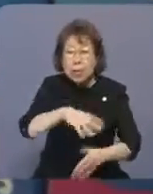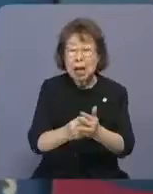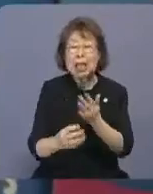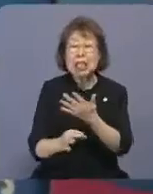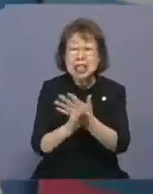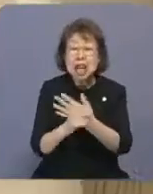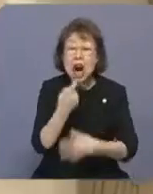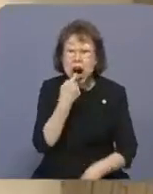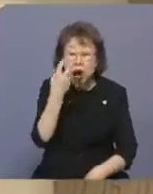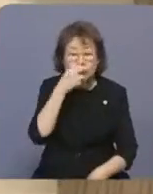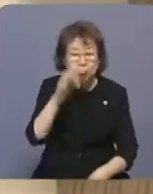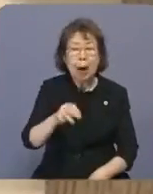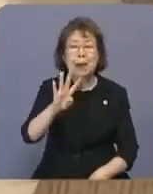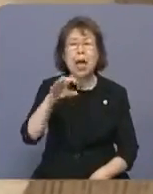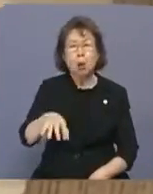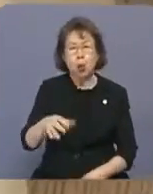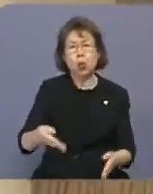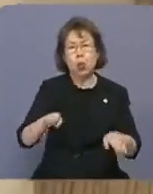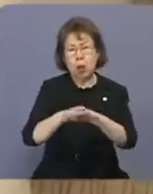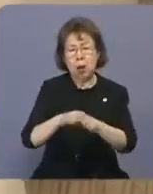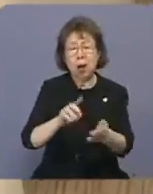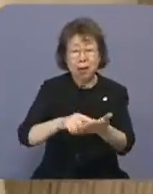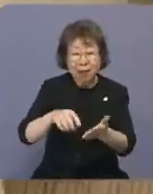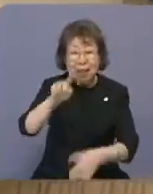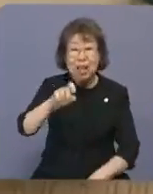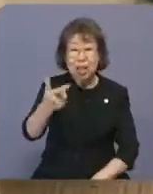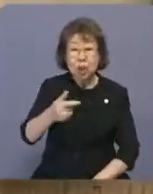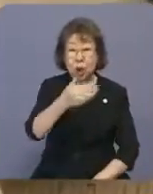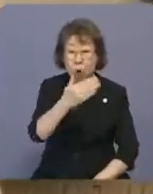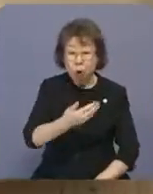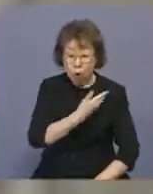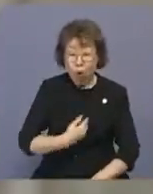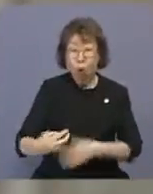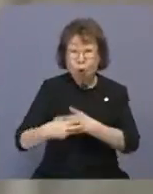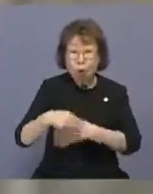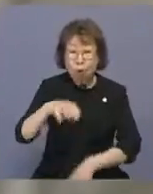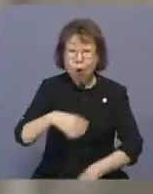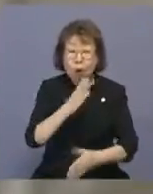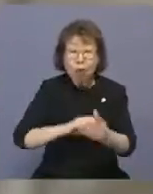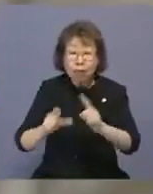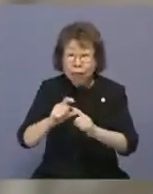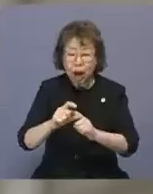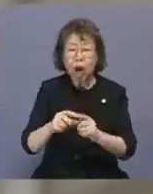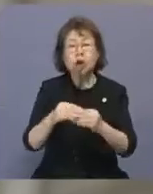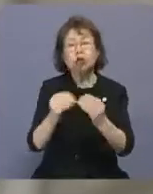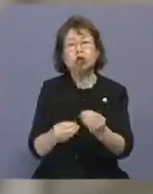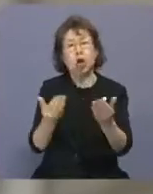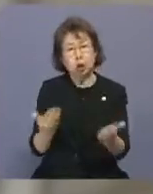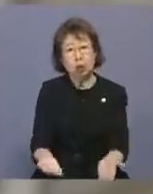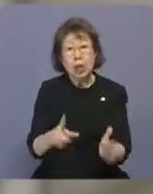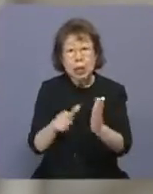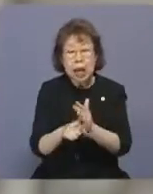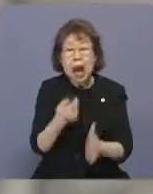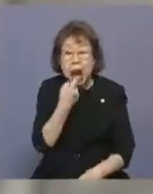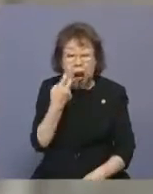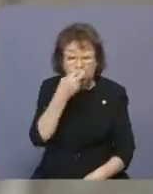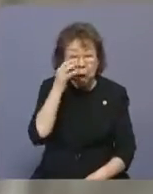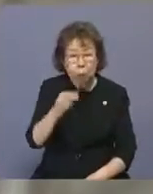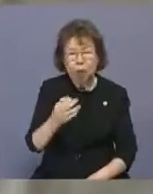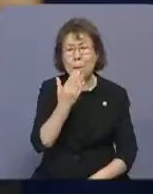3대 검사소 등 4곳을 비롯해 16개 보건소 선별 진료소를 추석 연휴 기간에도 운영하기로